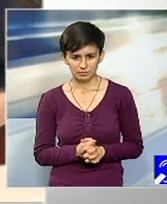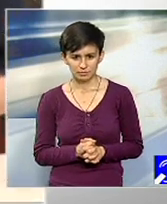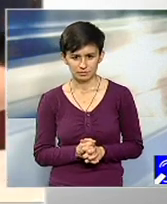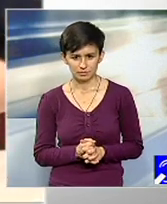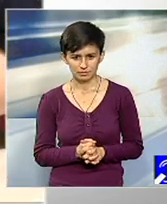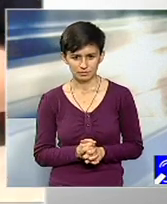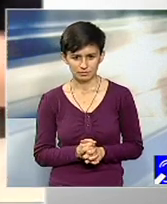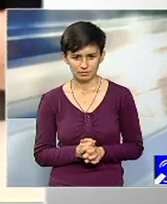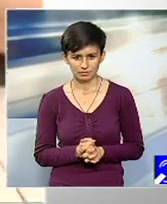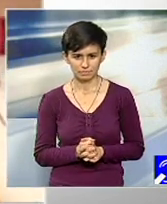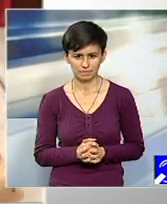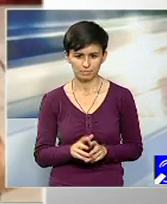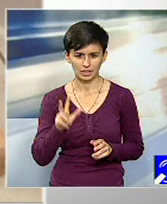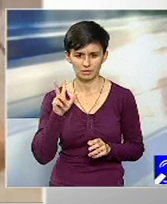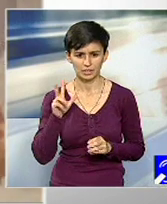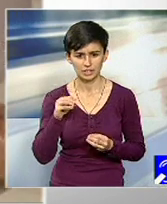Aba.